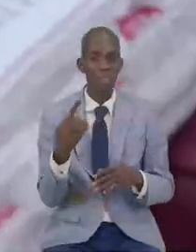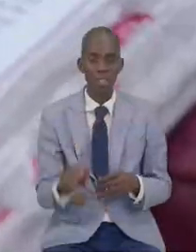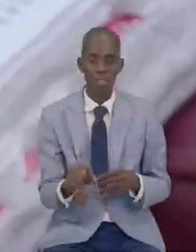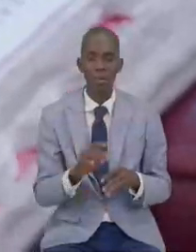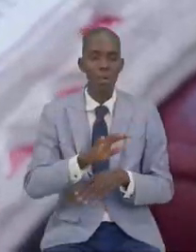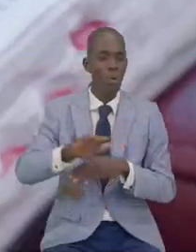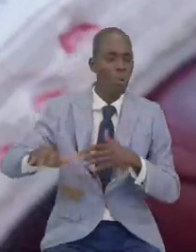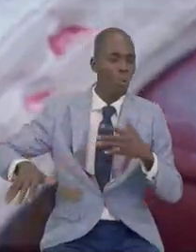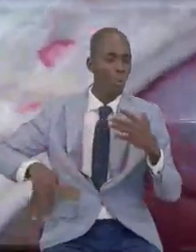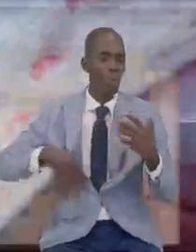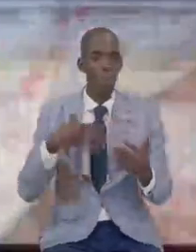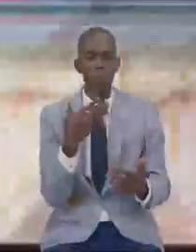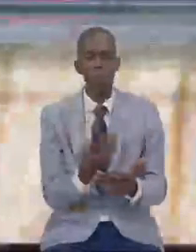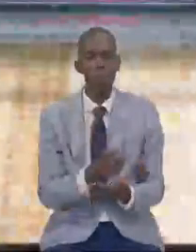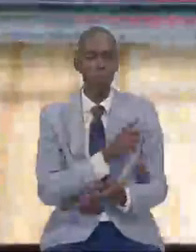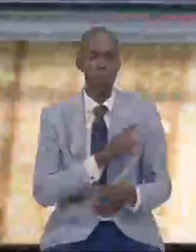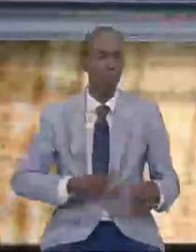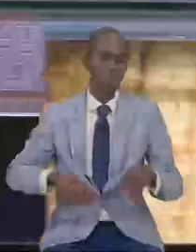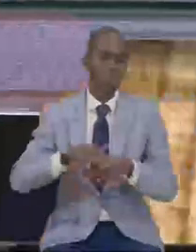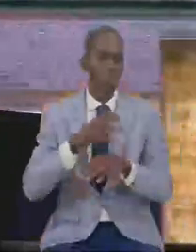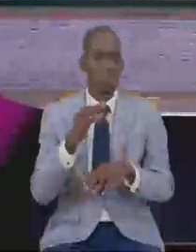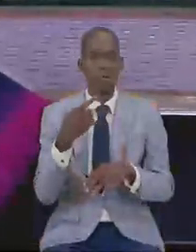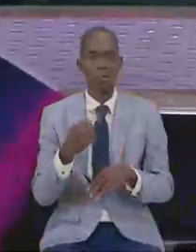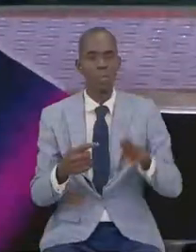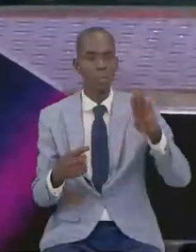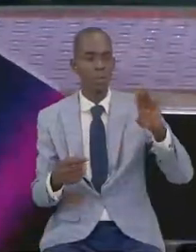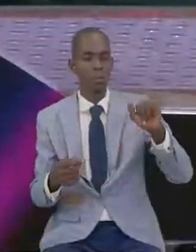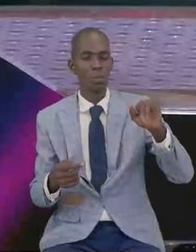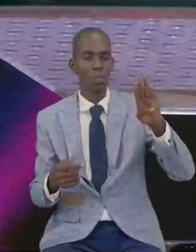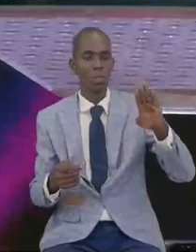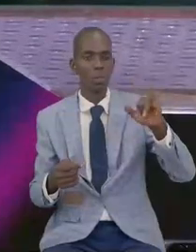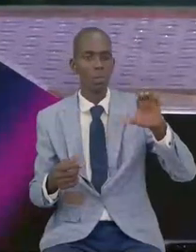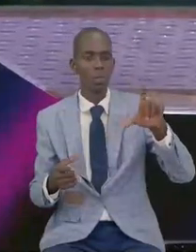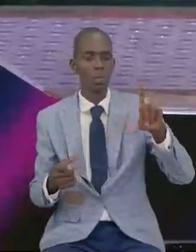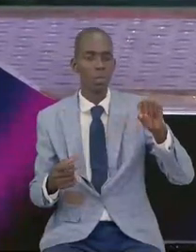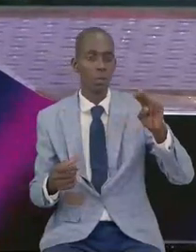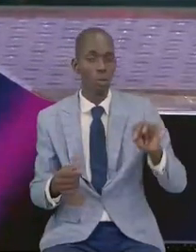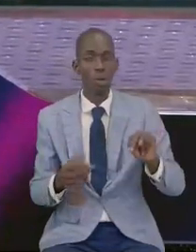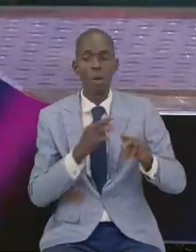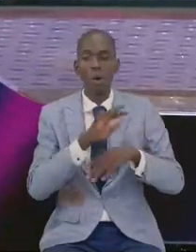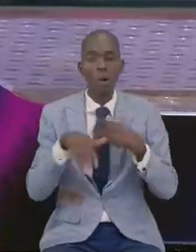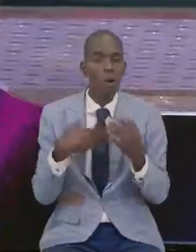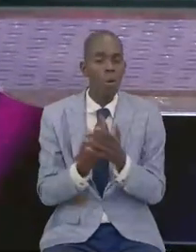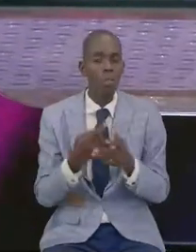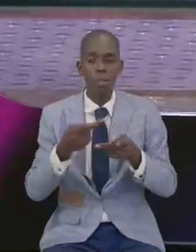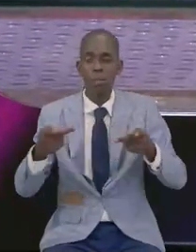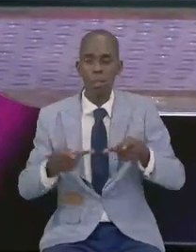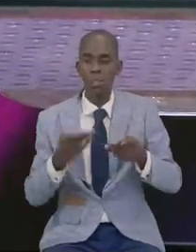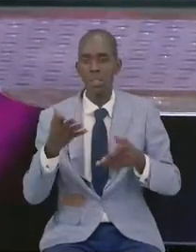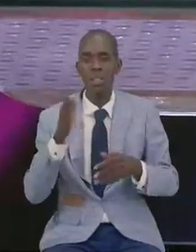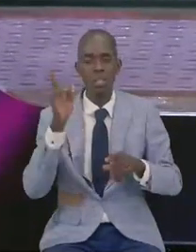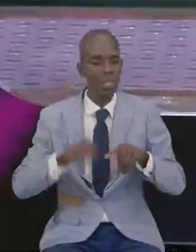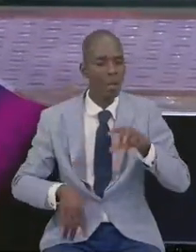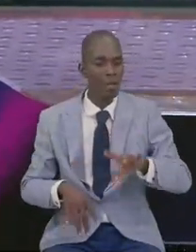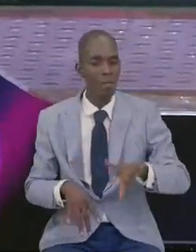de l'empire babylonien, vous voyez toutes les provinces qui étaient, on ne pouvait trouver